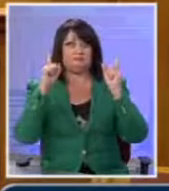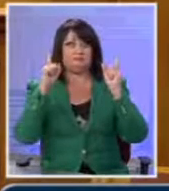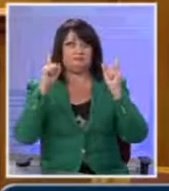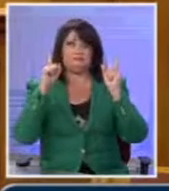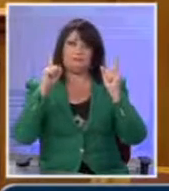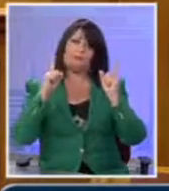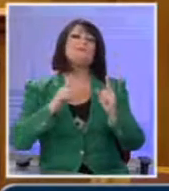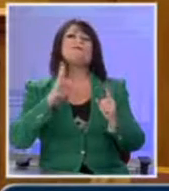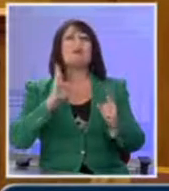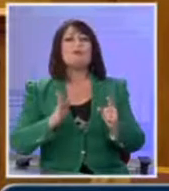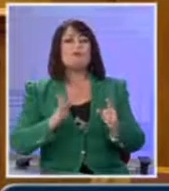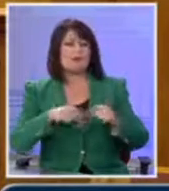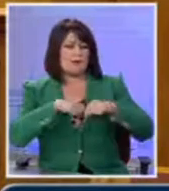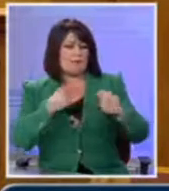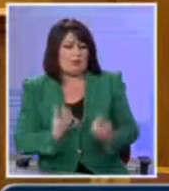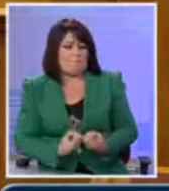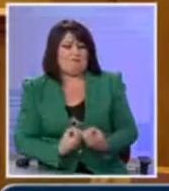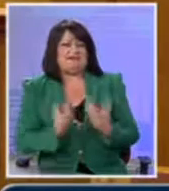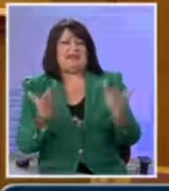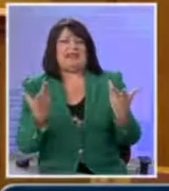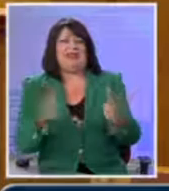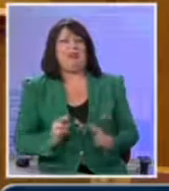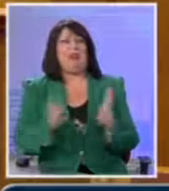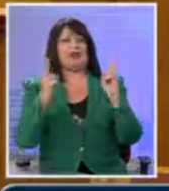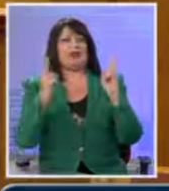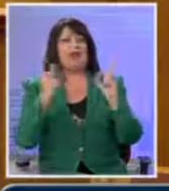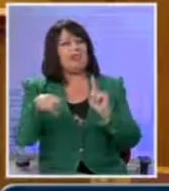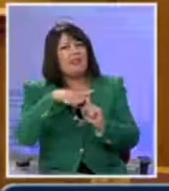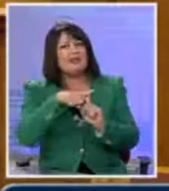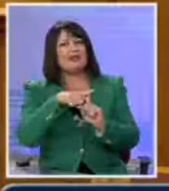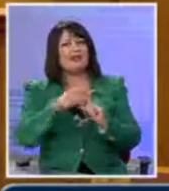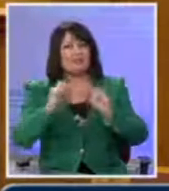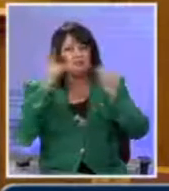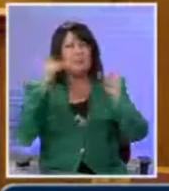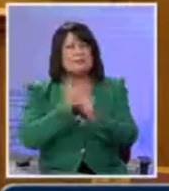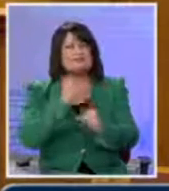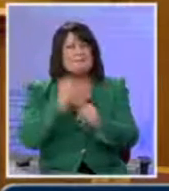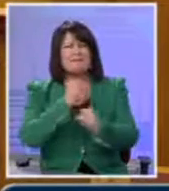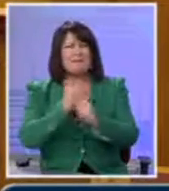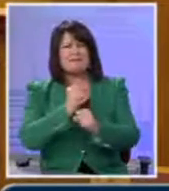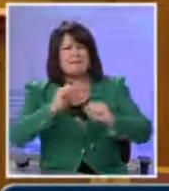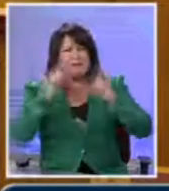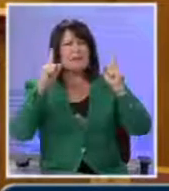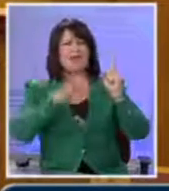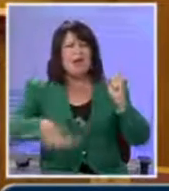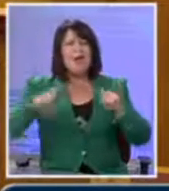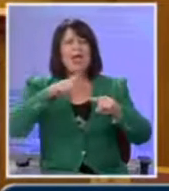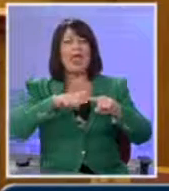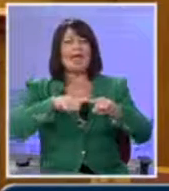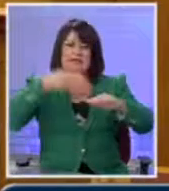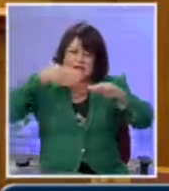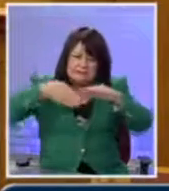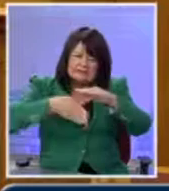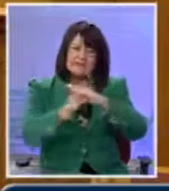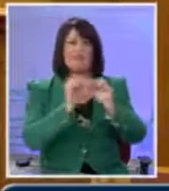ιαματικά κοιτάσματα της ψυχής των Ελλήνων. Μόνο έτσι θα αφυπνίσουμε το πείσμα των Ελλήνων για να βγούμε από αυτή την